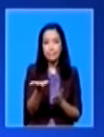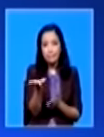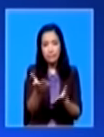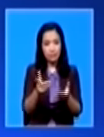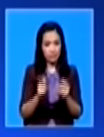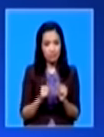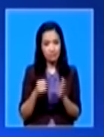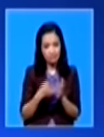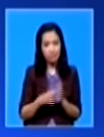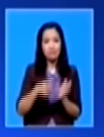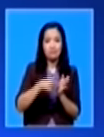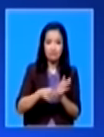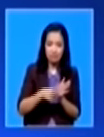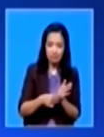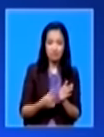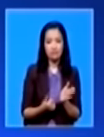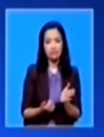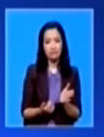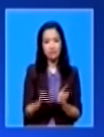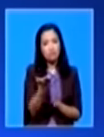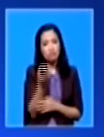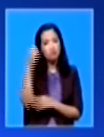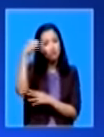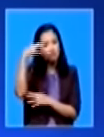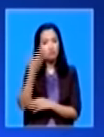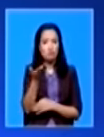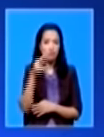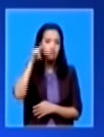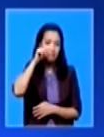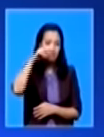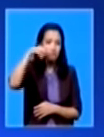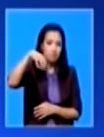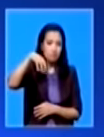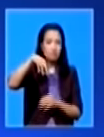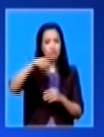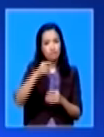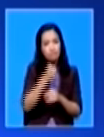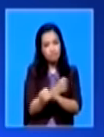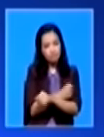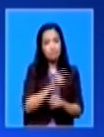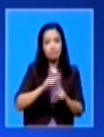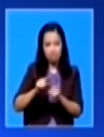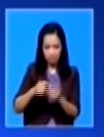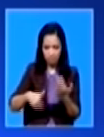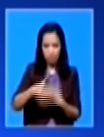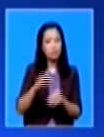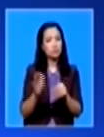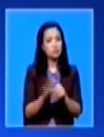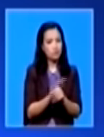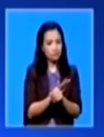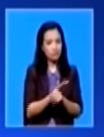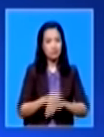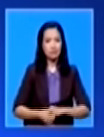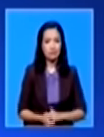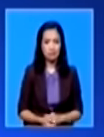ในการระบบภาษีในการขอไฟฟ้าขอประปาขอต่างๆแล้วก็แรงงานมันต้องครบในตรงนี้